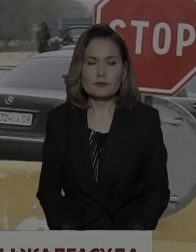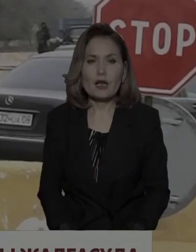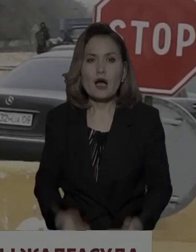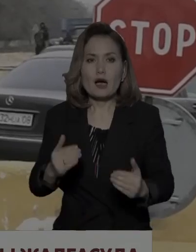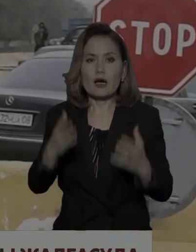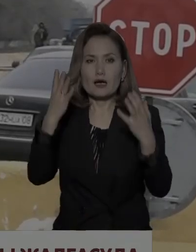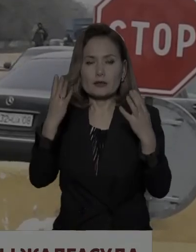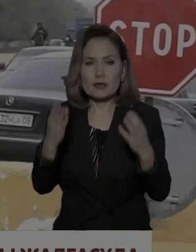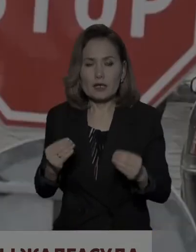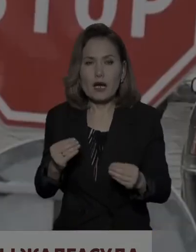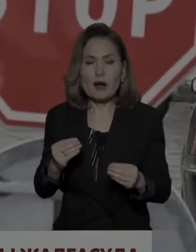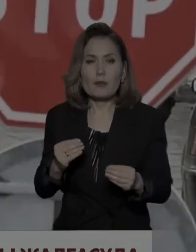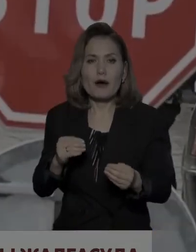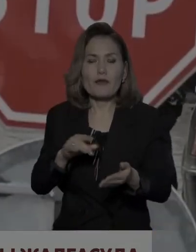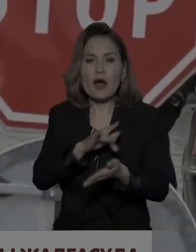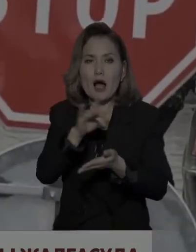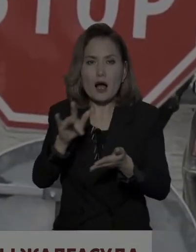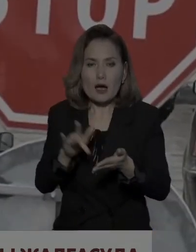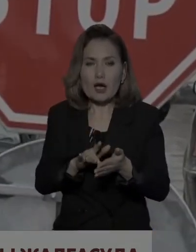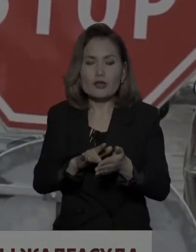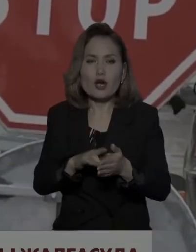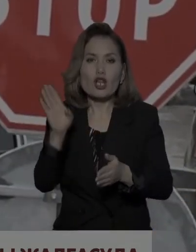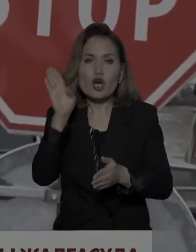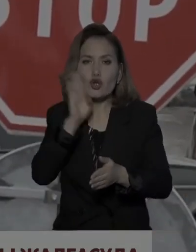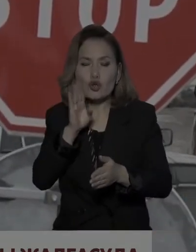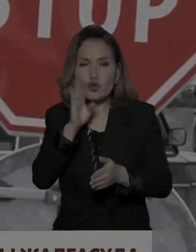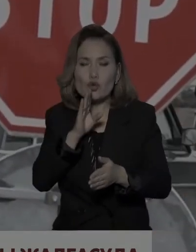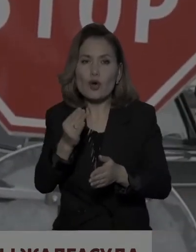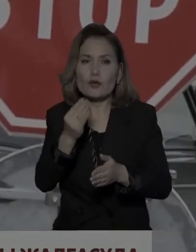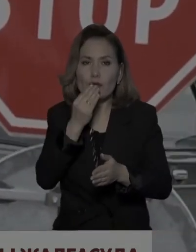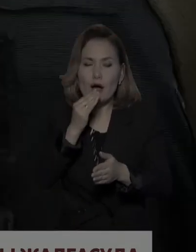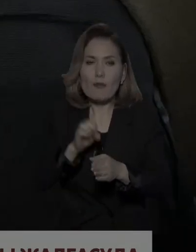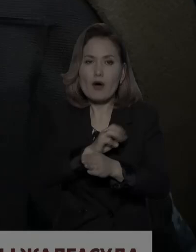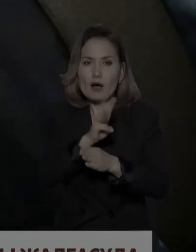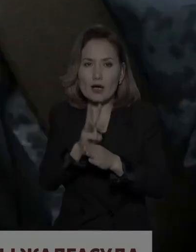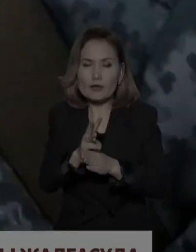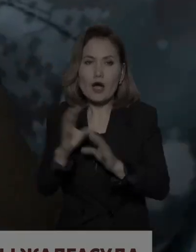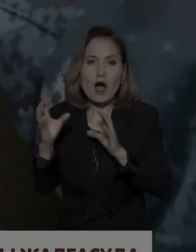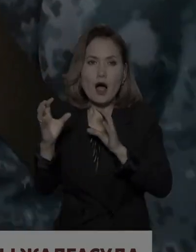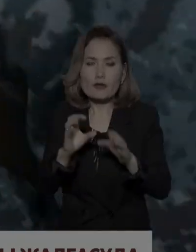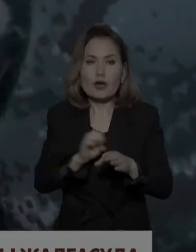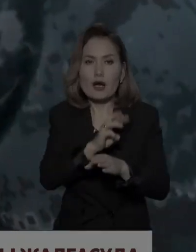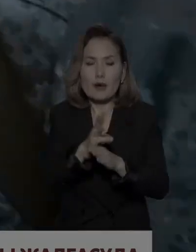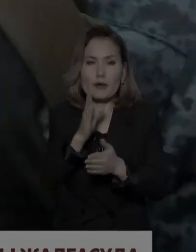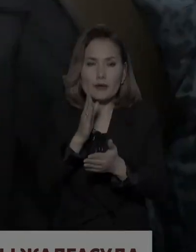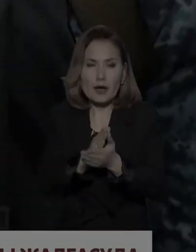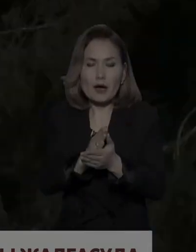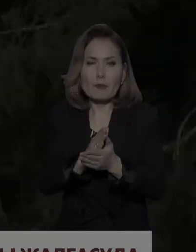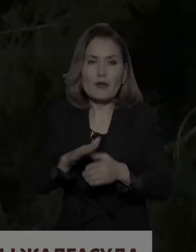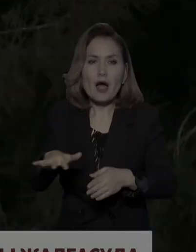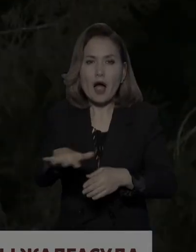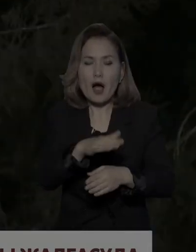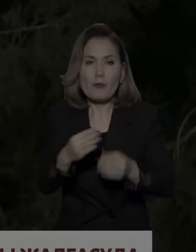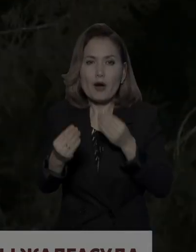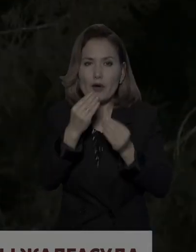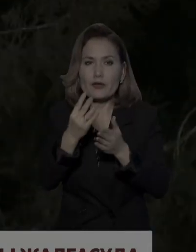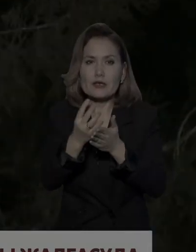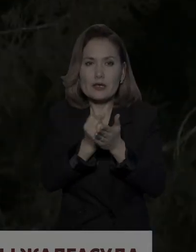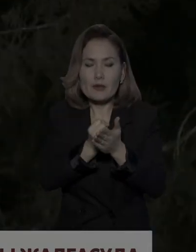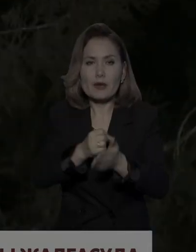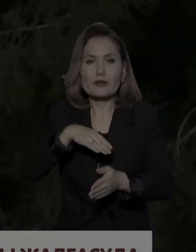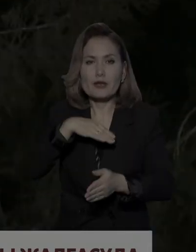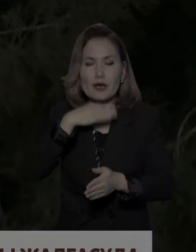Қазіргі уақытта қала тұрғындарға ауыз сумен, жарық, жылу және қоғамдық көлікпен қамтамасыз етілген. Аймақта азық түлік қоры